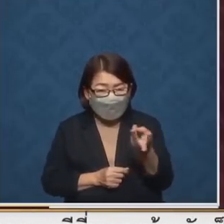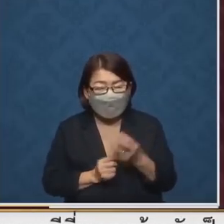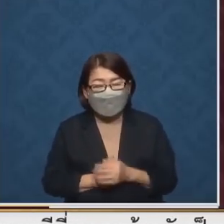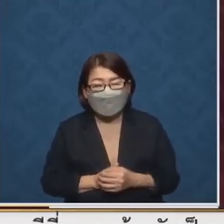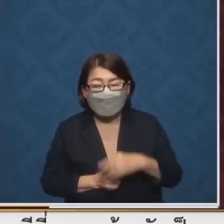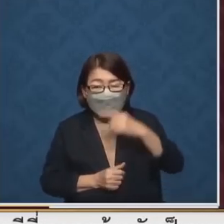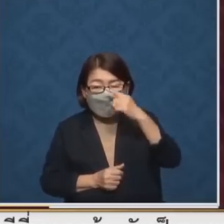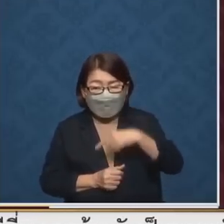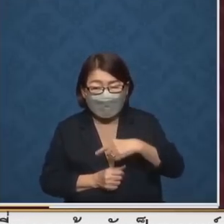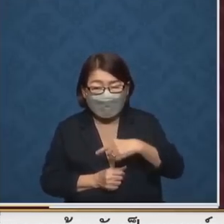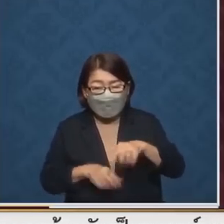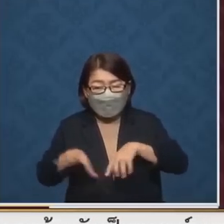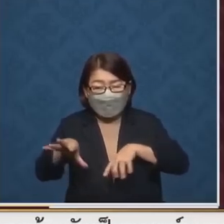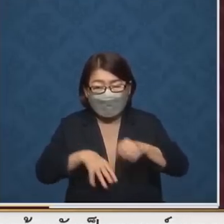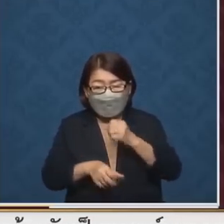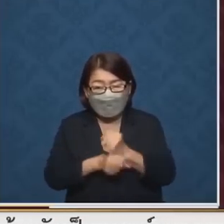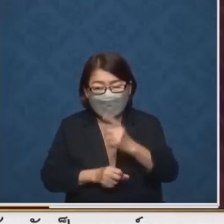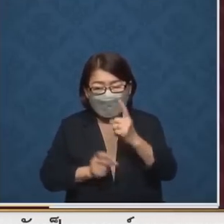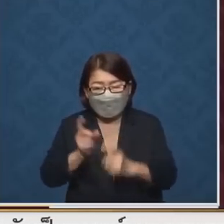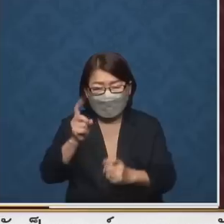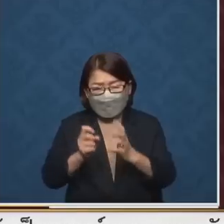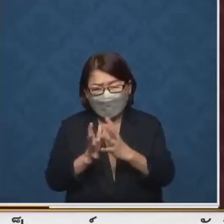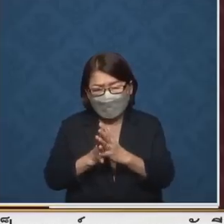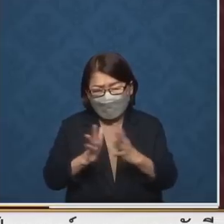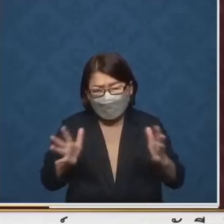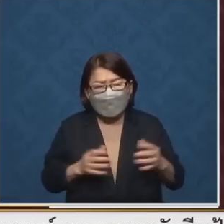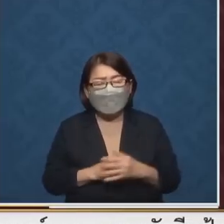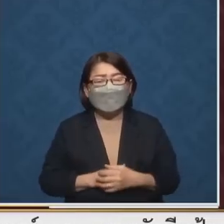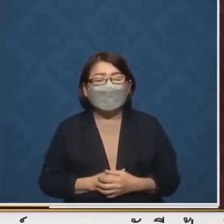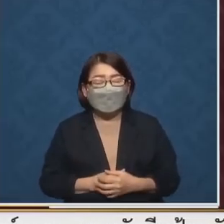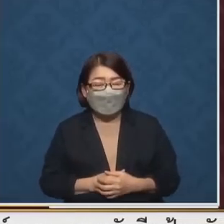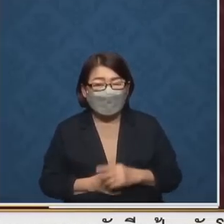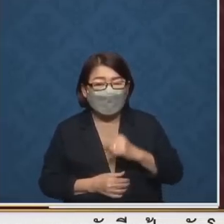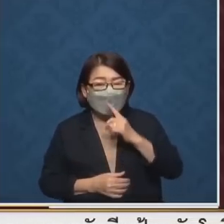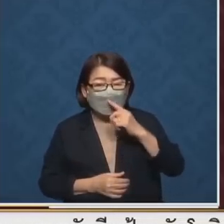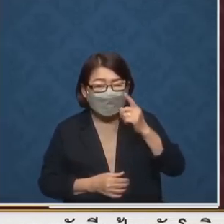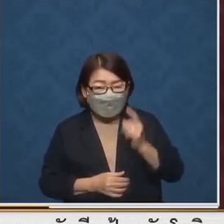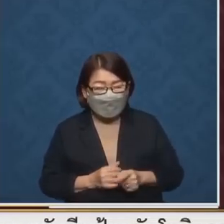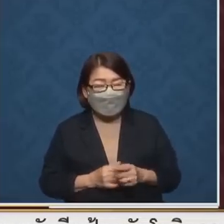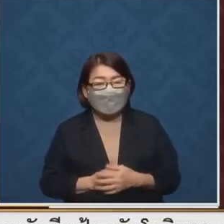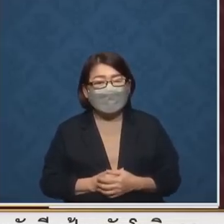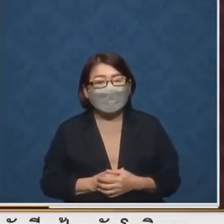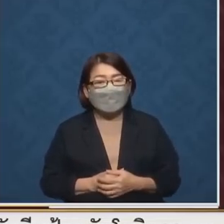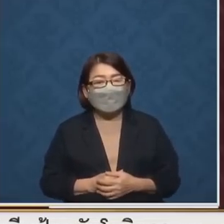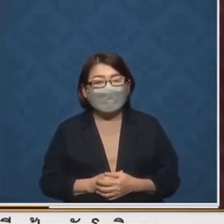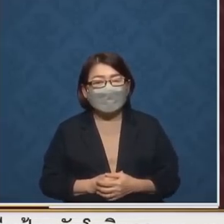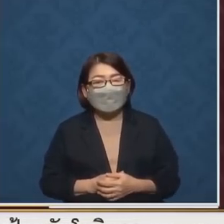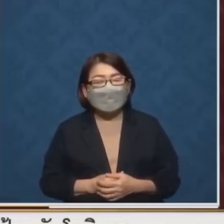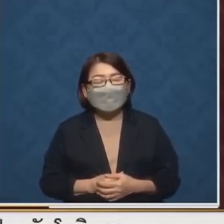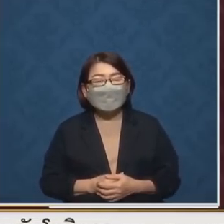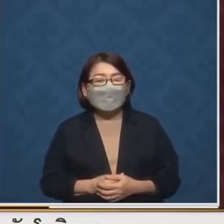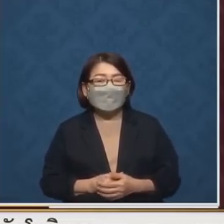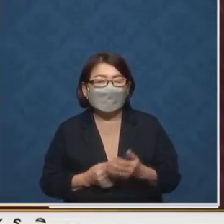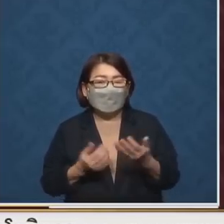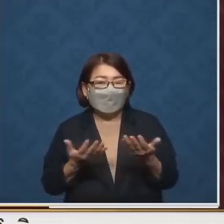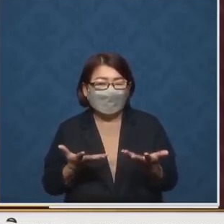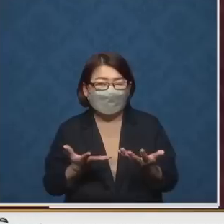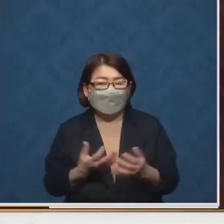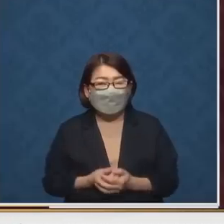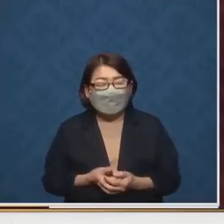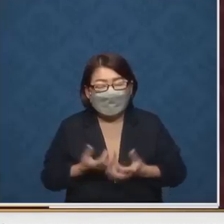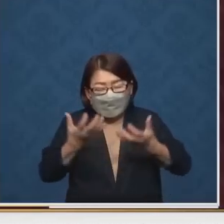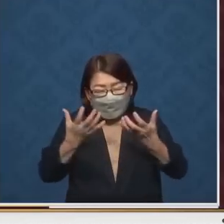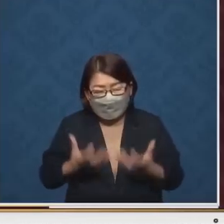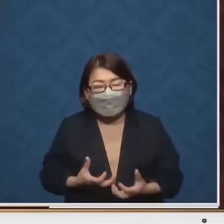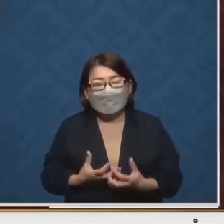ท่านบริหารในปีนี้เลยครัอันนี้ผมยืนอย้ำอีกครั้งนึนะ นี่คือคามหูนยครั้ง